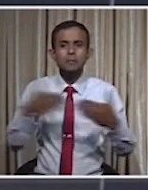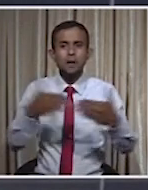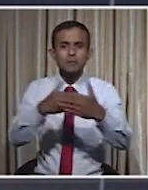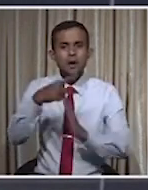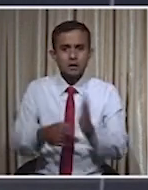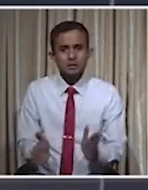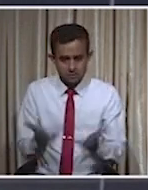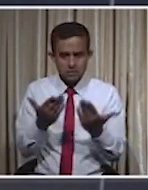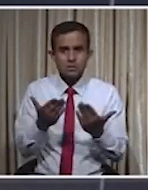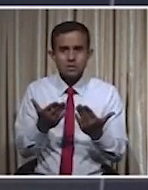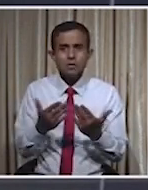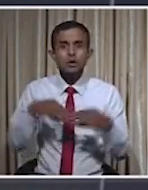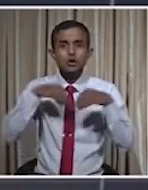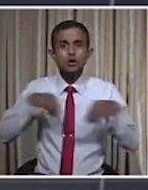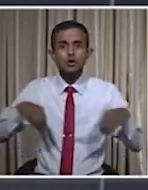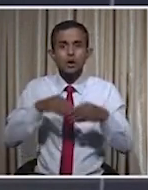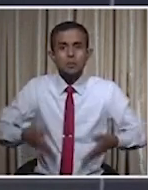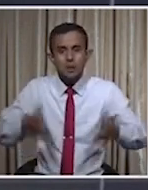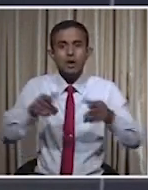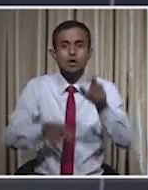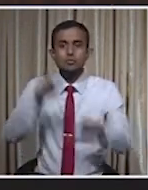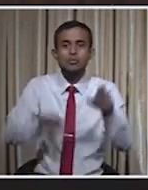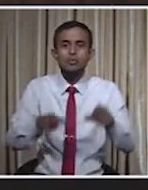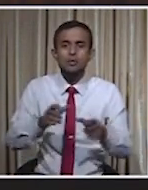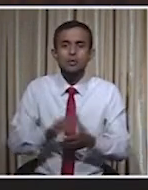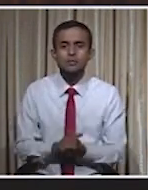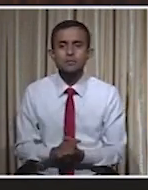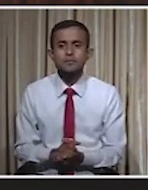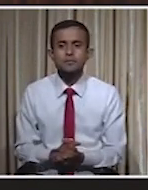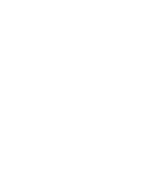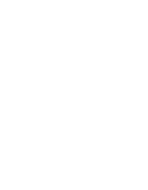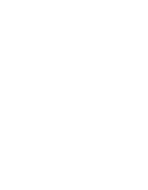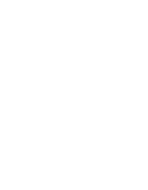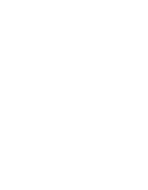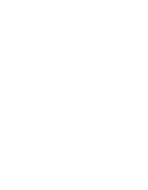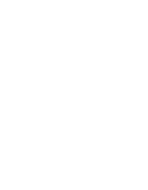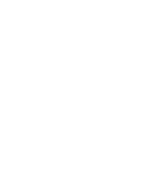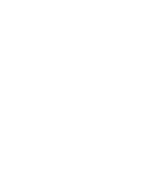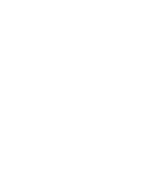රට කරන්න හදන්නේ. මොකද ගොවියා පාරේ පාරිභෝගිකයා මහත් ඒක වෙන ප්‍රශ්නයක්.